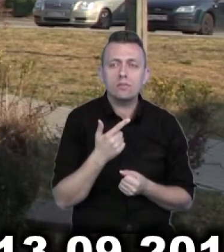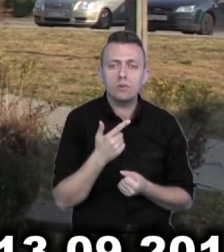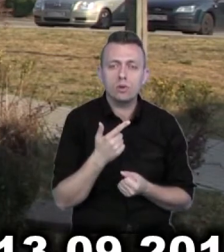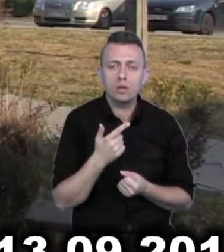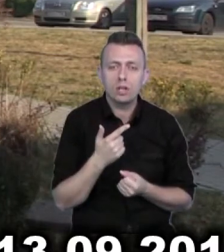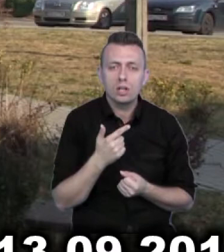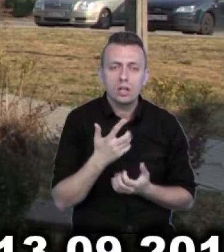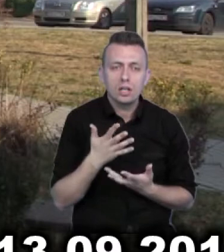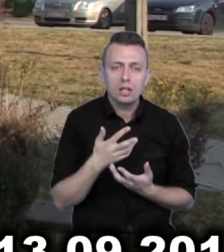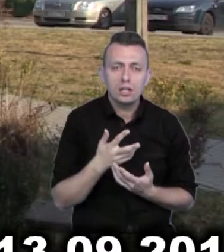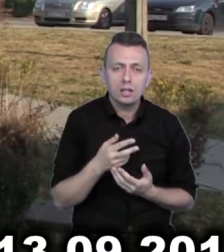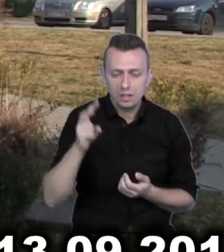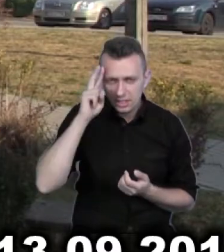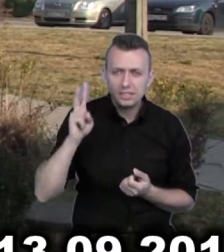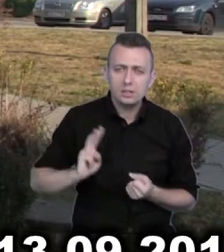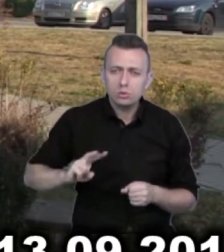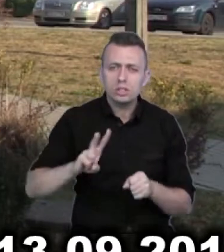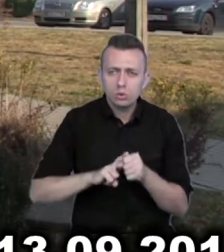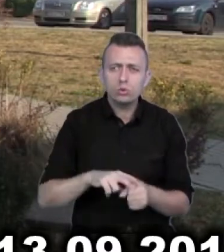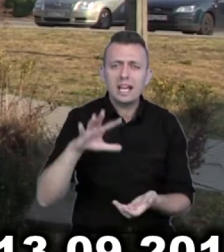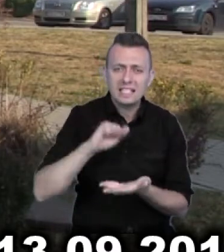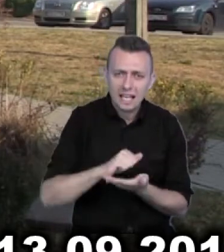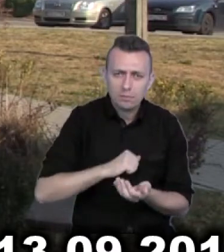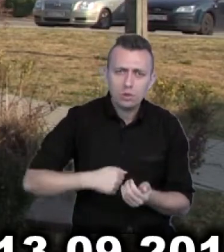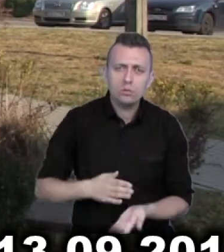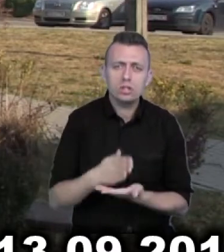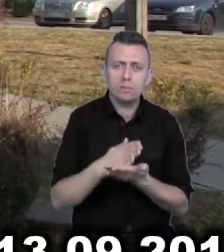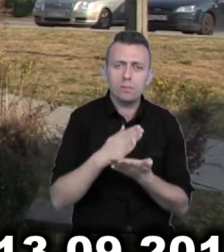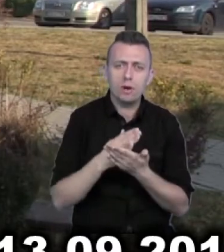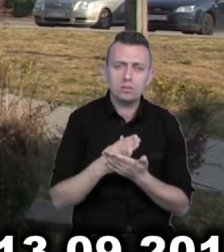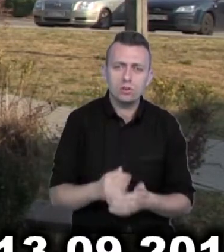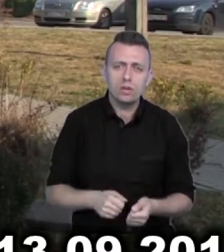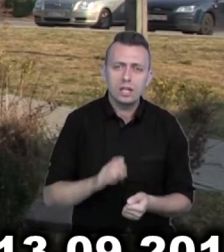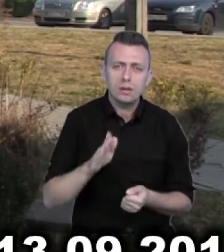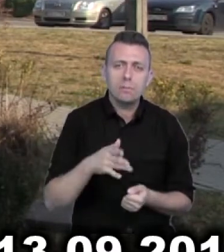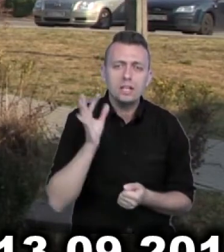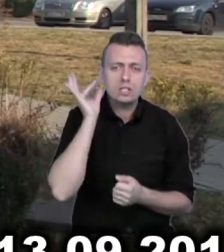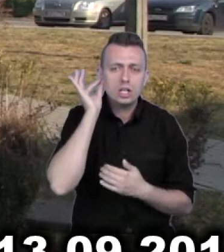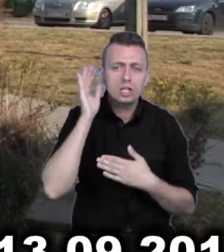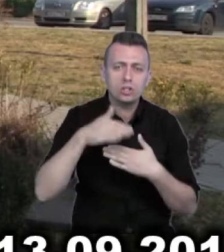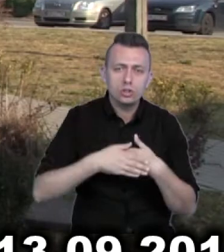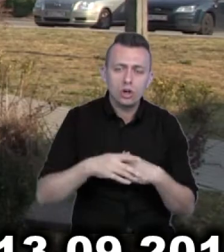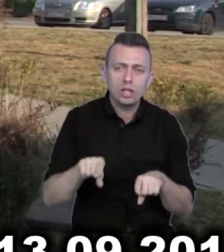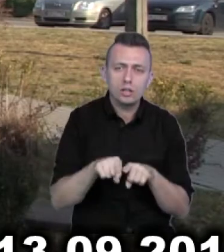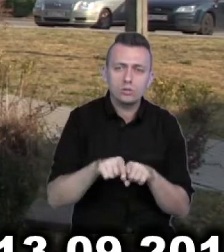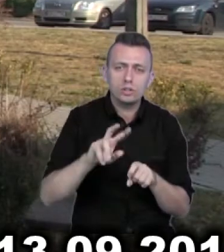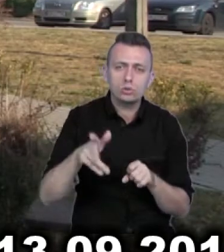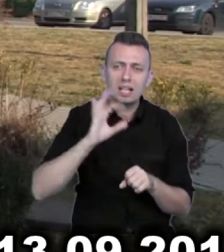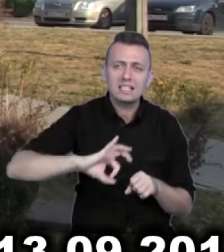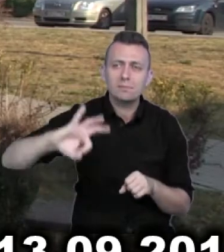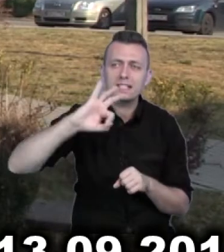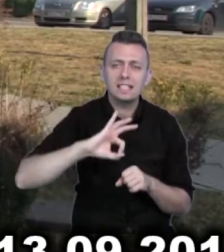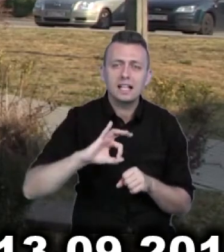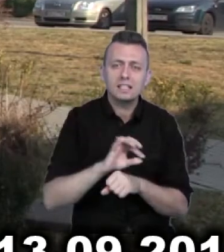Będzie też jego żona, pani Ewa Urbaniak, magister Ewa Urbaniak, która jest specjalistą terapii uzależnień, jest